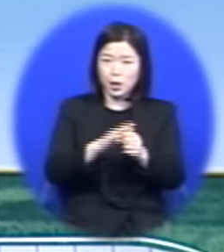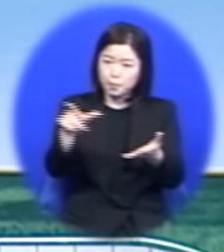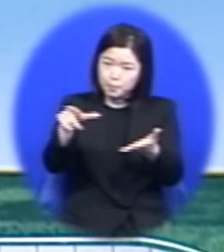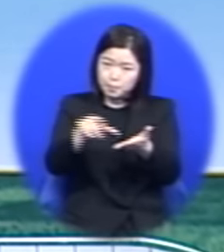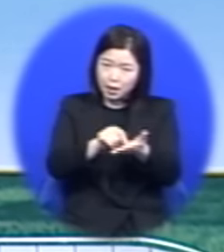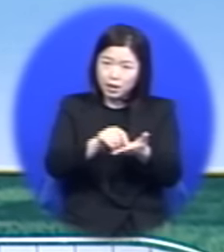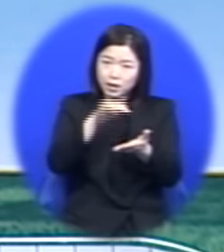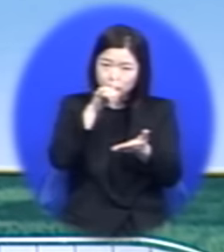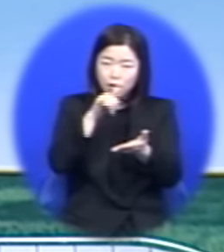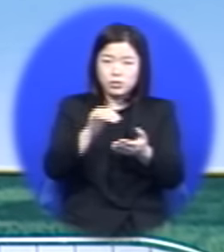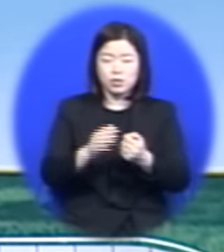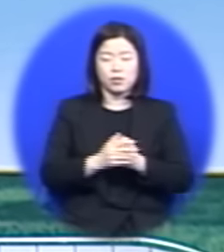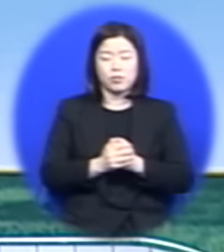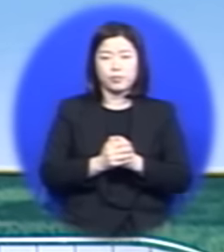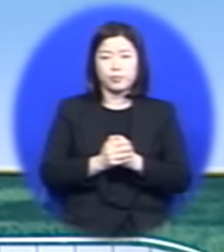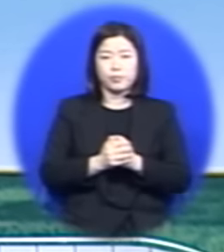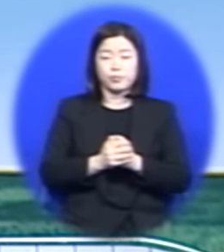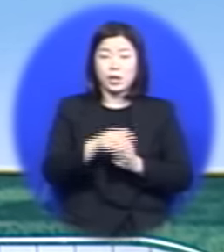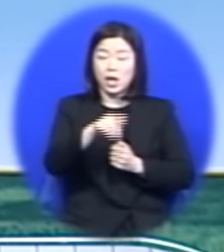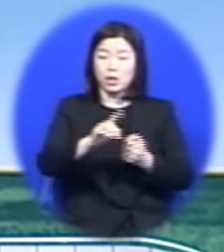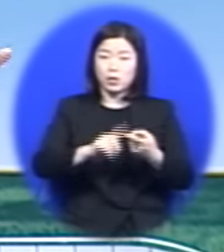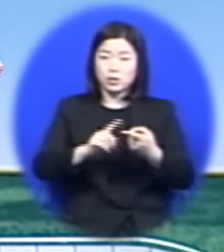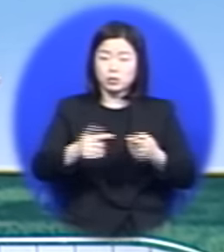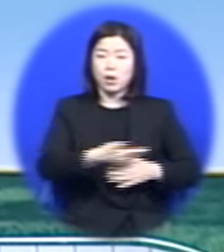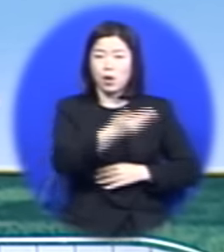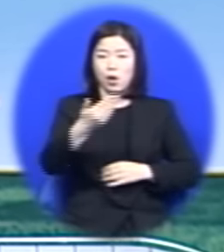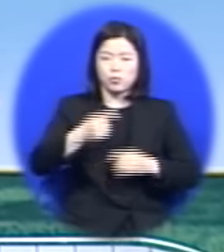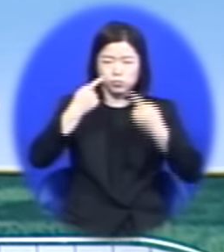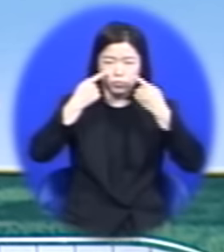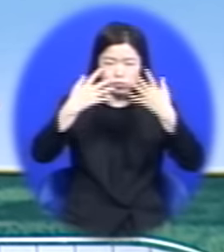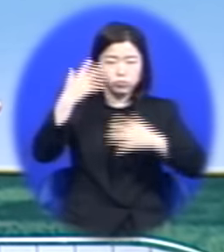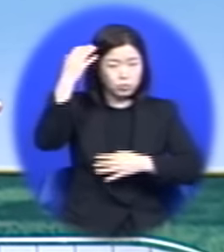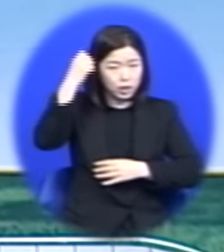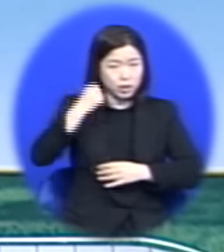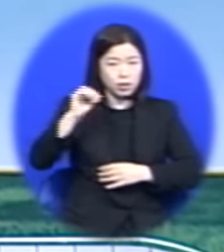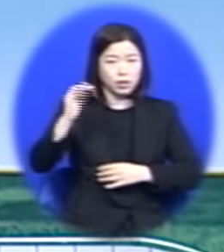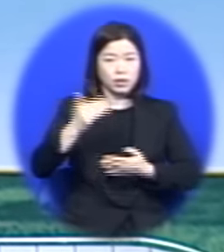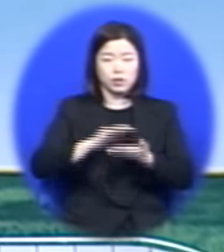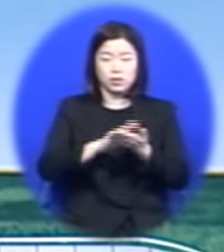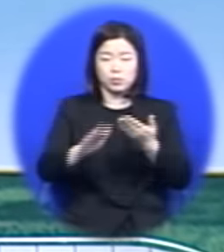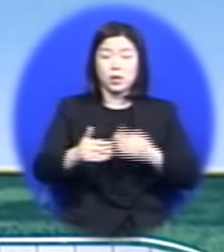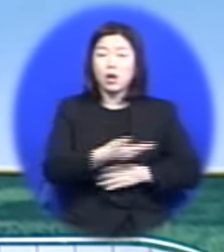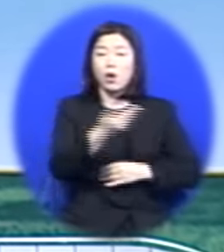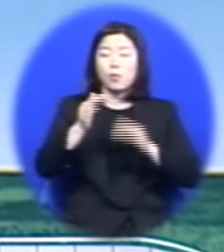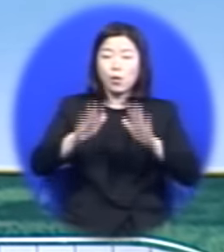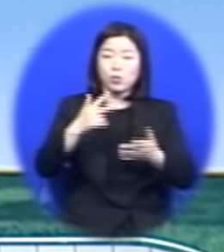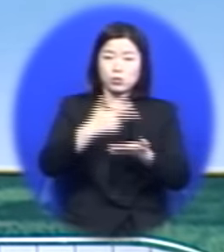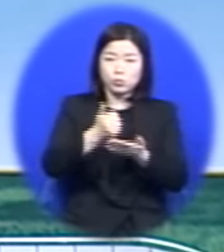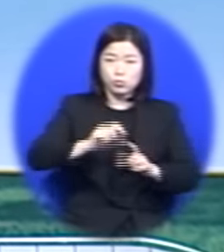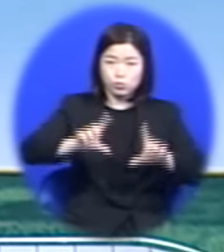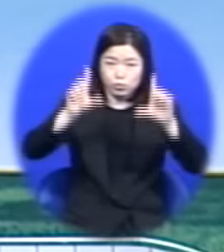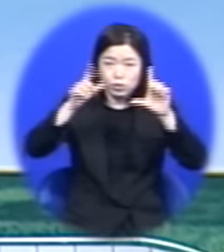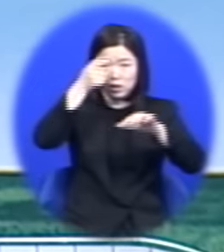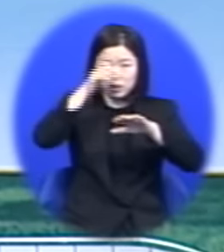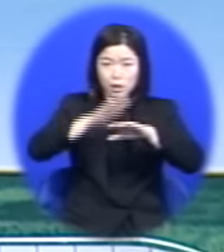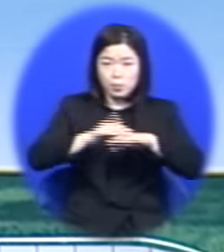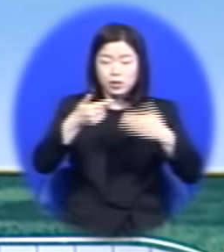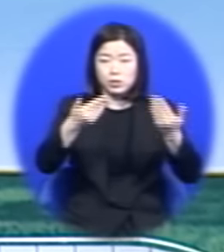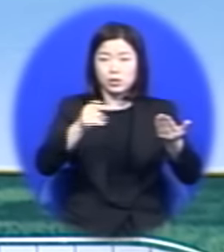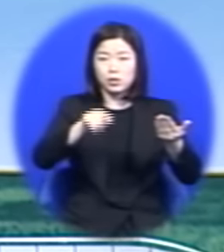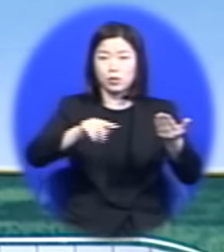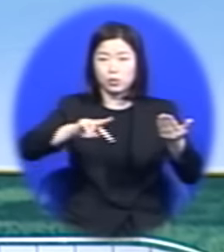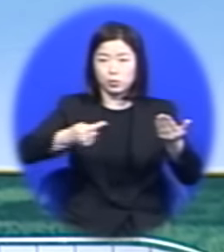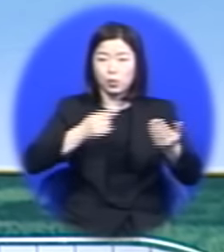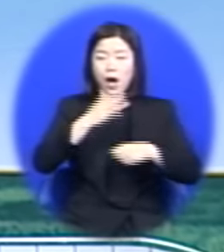있습니다. 이 점을 여러분이 분명히 기억해야 합니다. 여러분이 오늘 주일 예배를 드리시는 것도